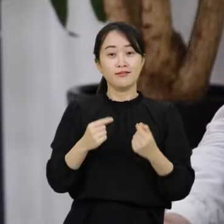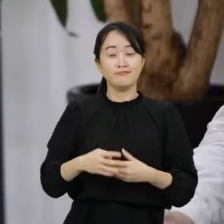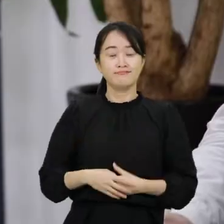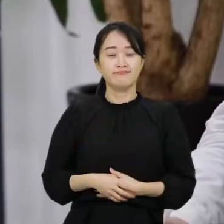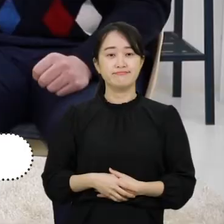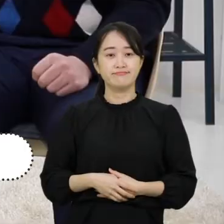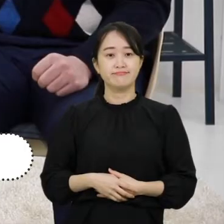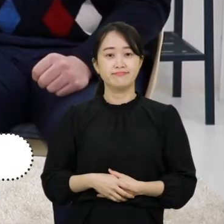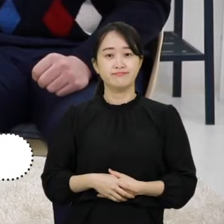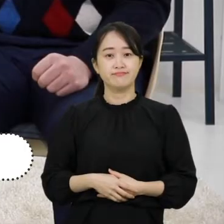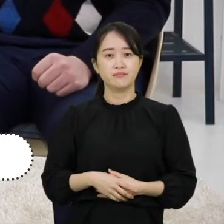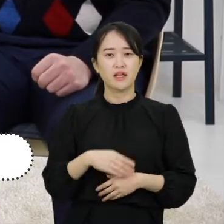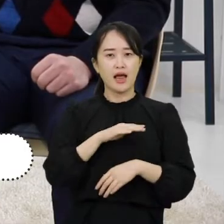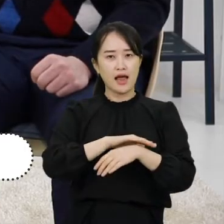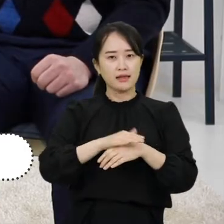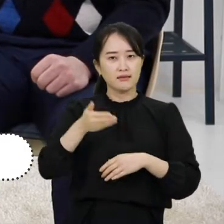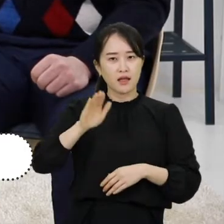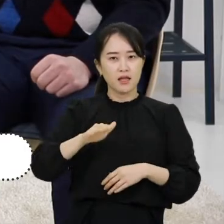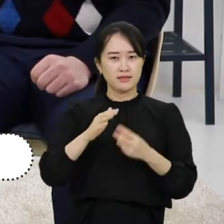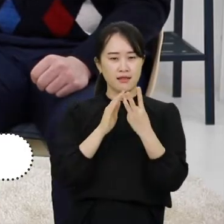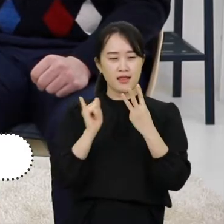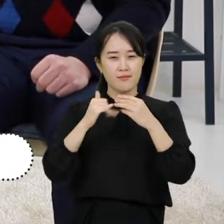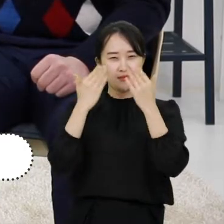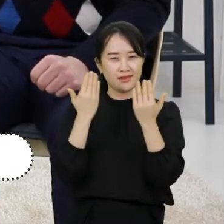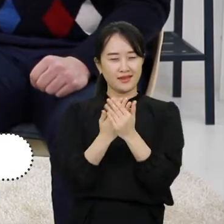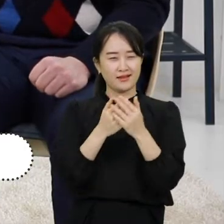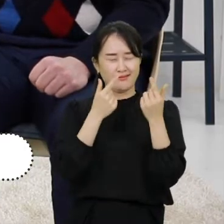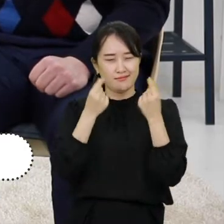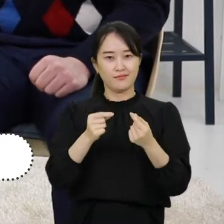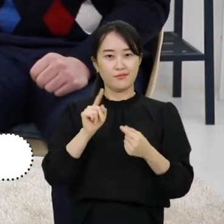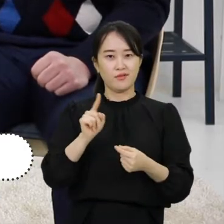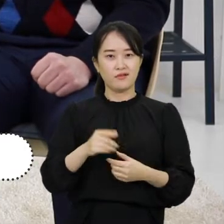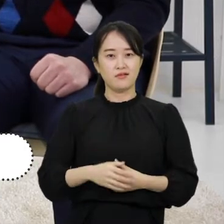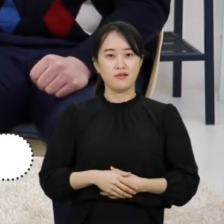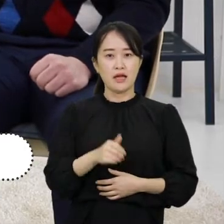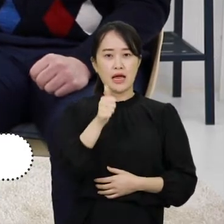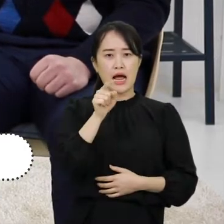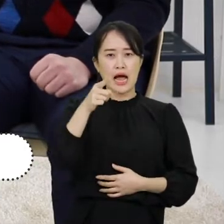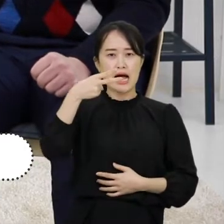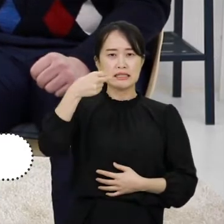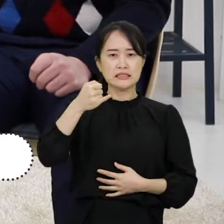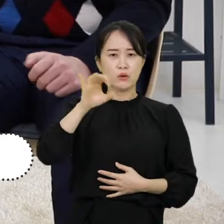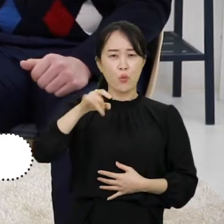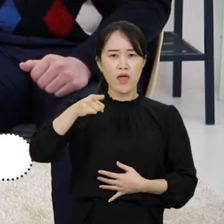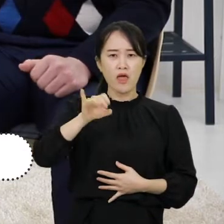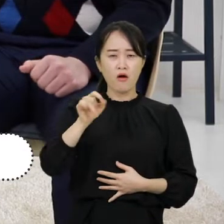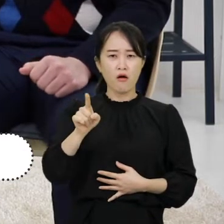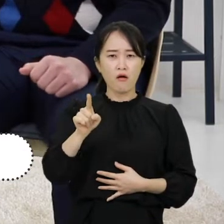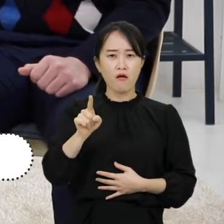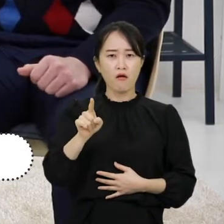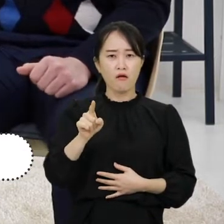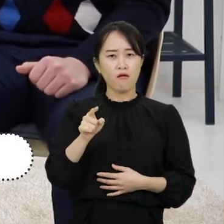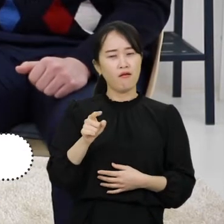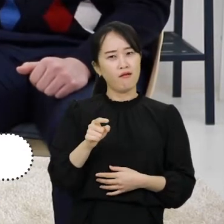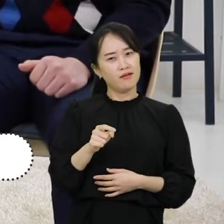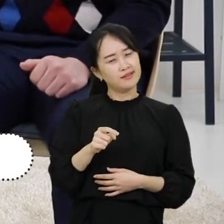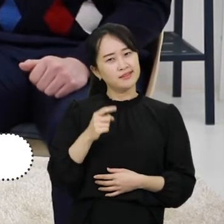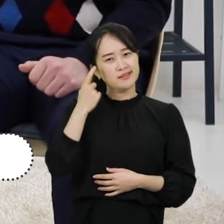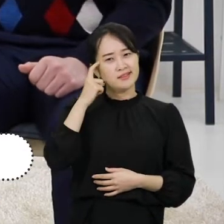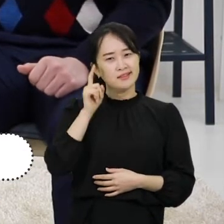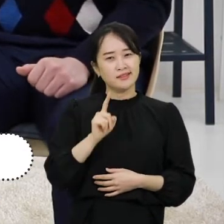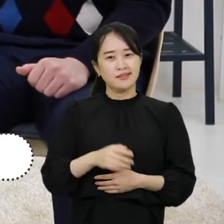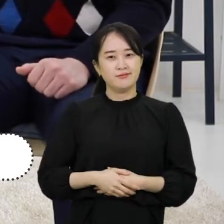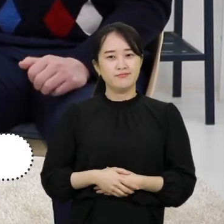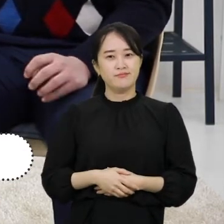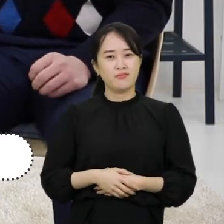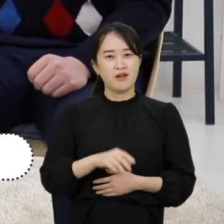네, 느낌에. 자, 근데 우리가 세 사람 다 지금 공통적으로 생각이 드는 게 하드웨어는 그렇지, 약간 이런 생각이 드실 것 근데